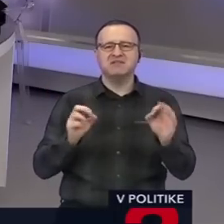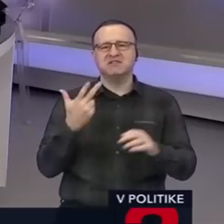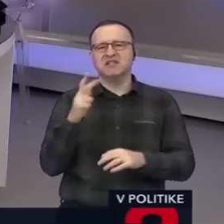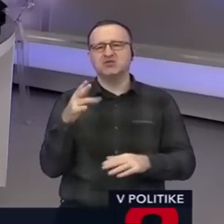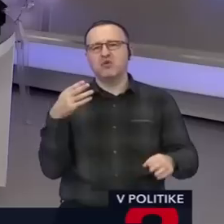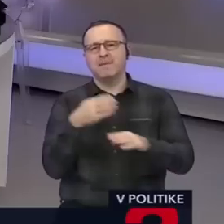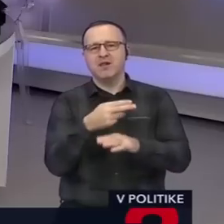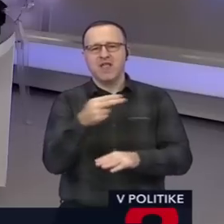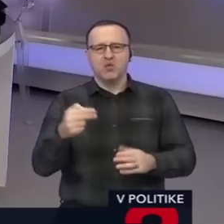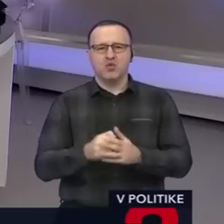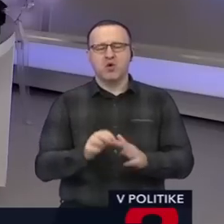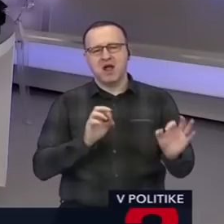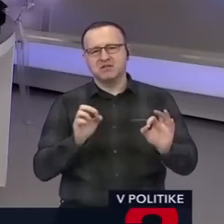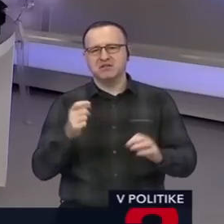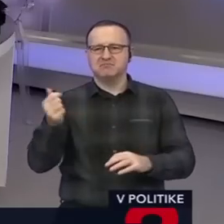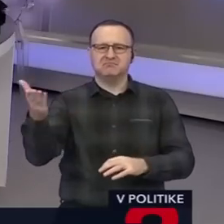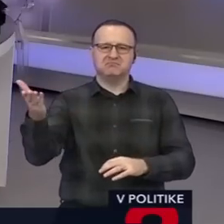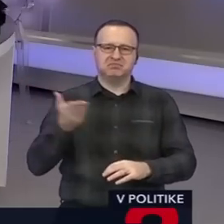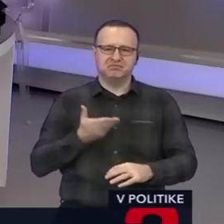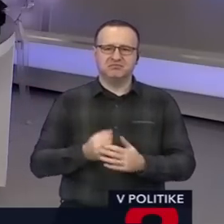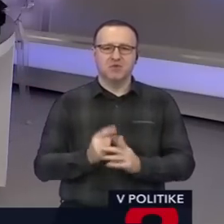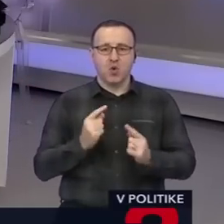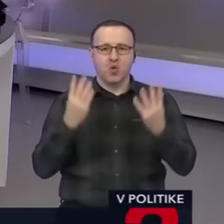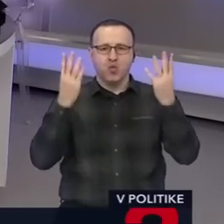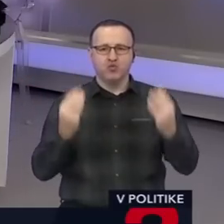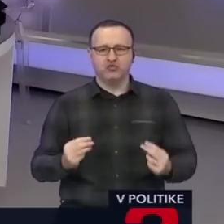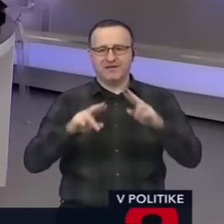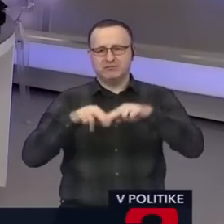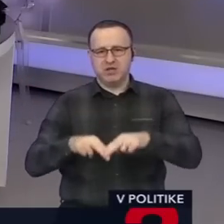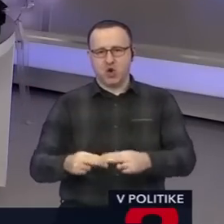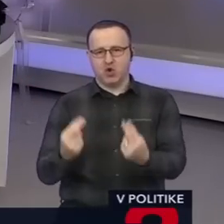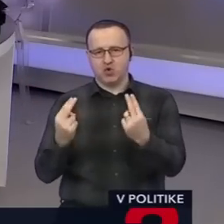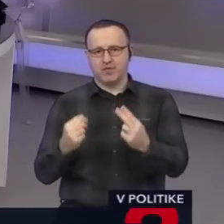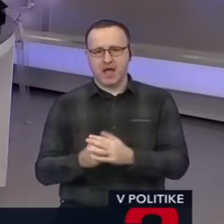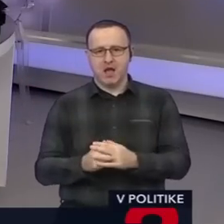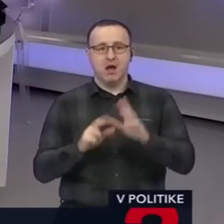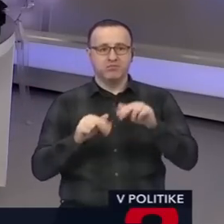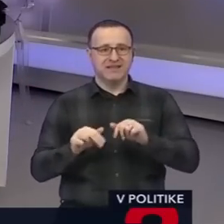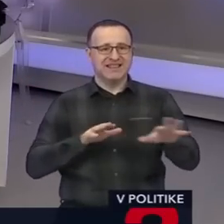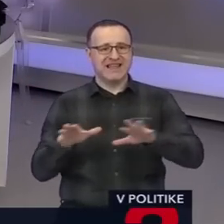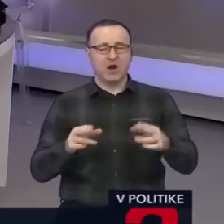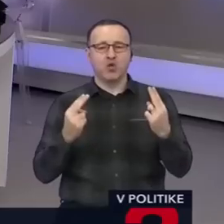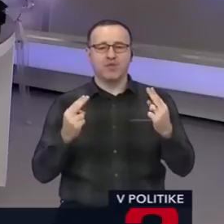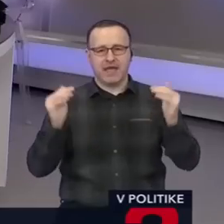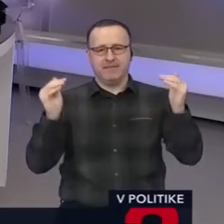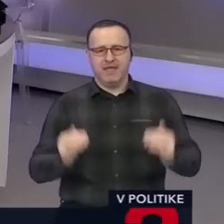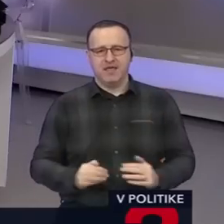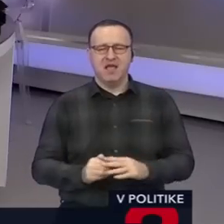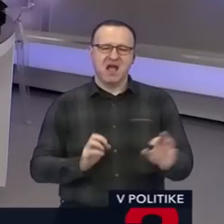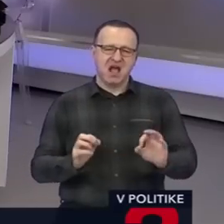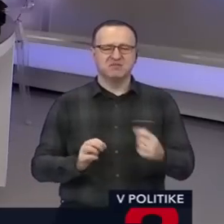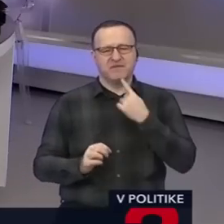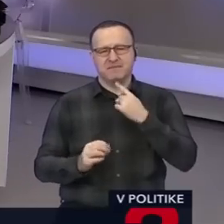miliónov, tak, a to je čisto účtovná hodnota zostatková, lebo na trhu reálne tá hodnota je výrazne nižšia. Ale povedzme, že je okolo 300